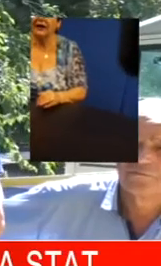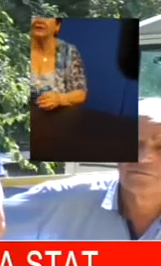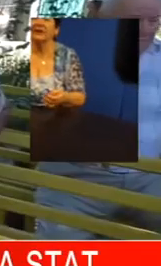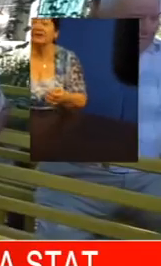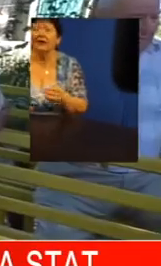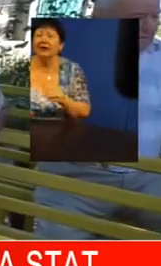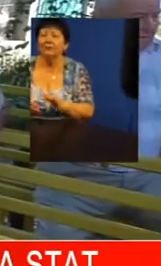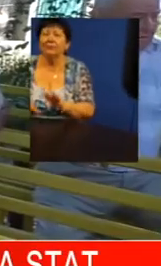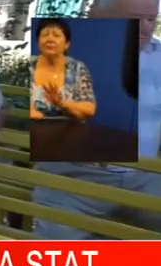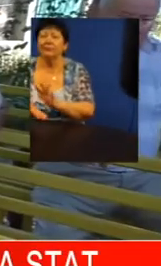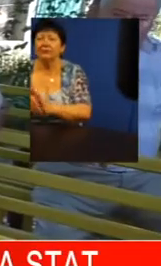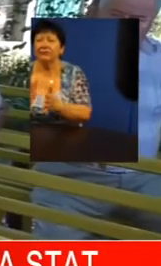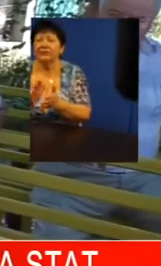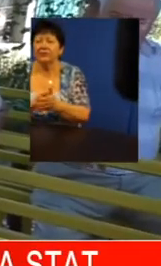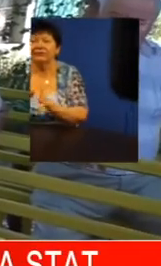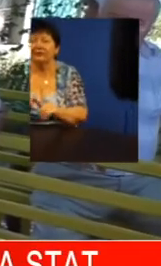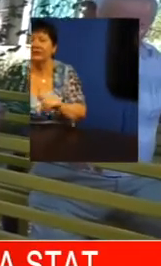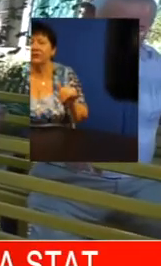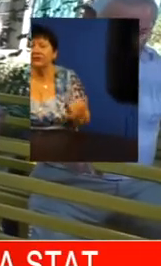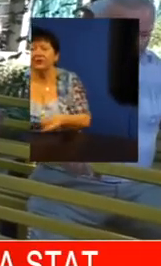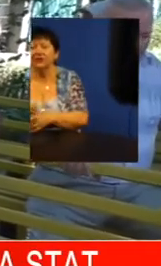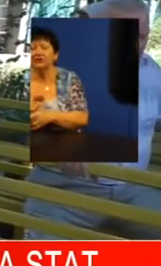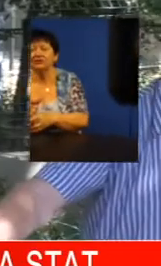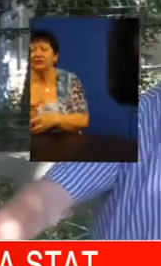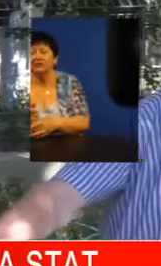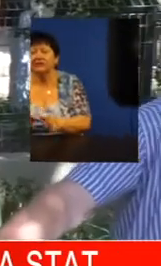pentru dezvoltarea acestei situații critice.